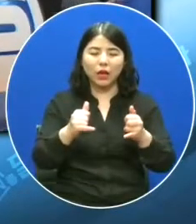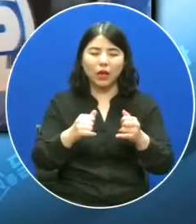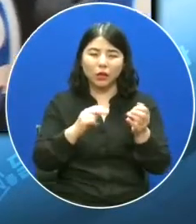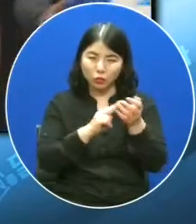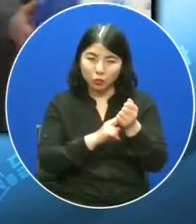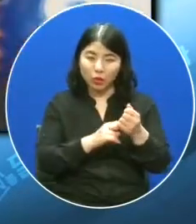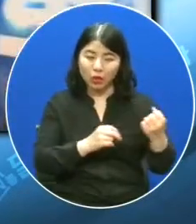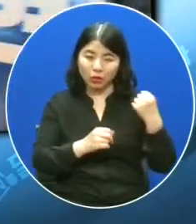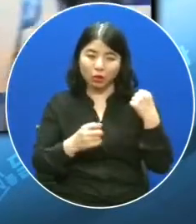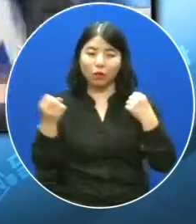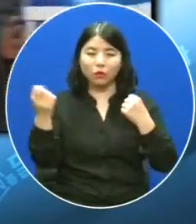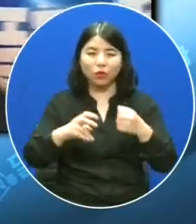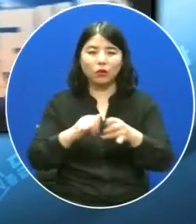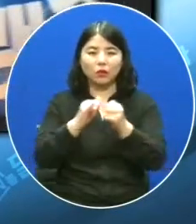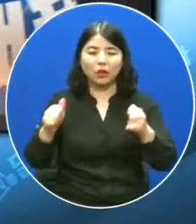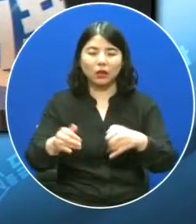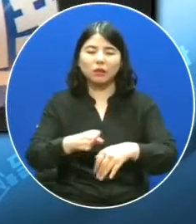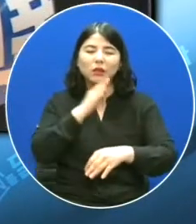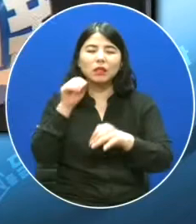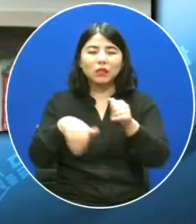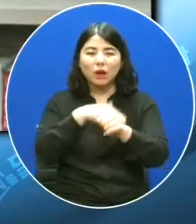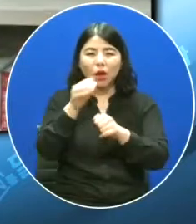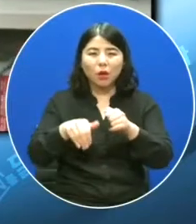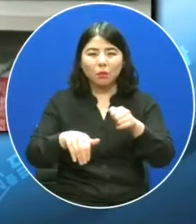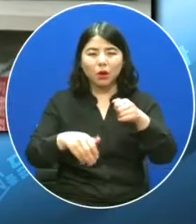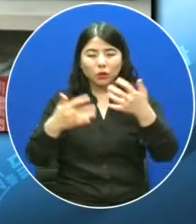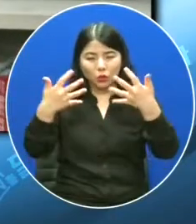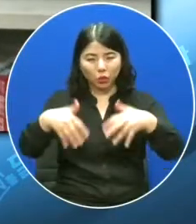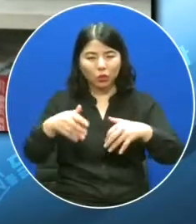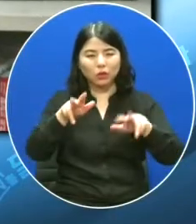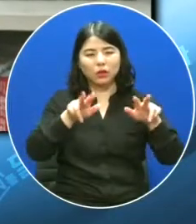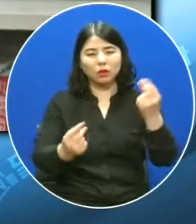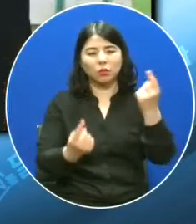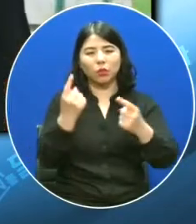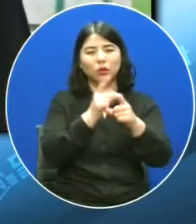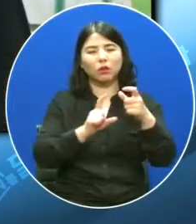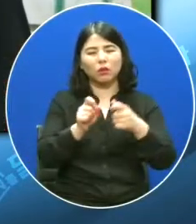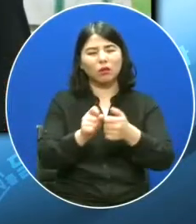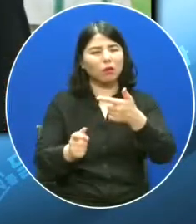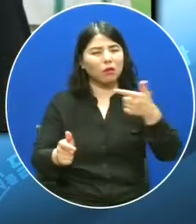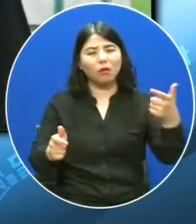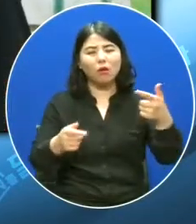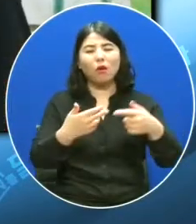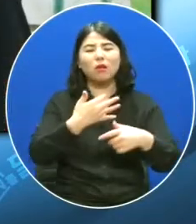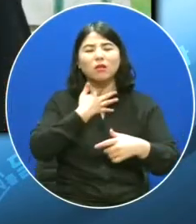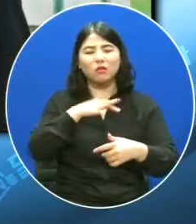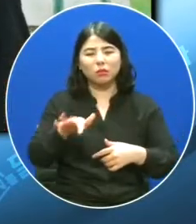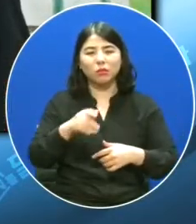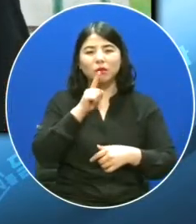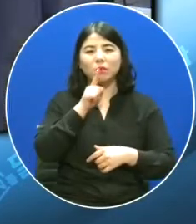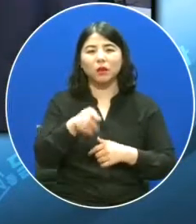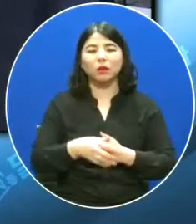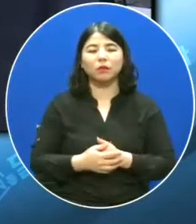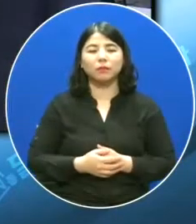잠재력과 인류 전체의 현실적 조건의 격차가 지금보다 더 컸던 적이 없었다는 사실을